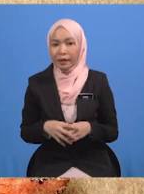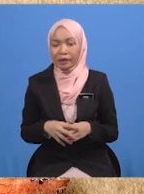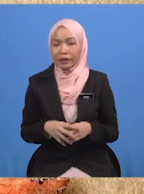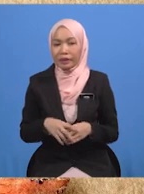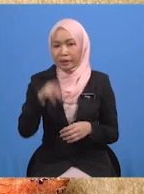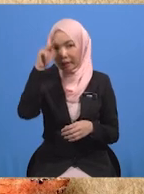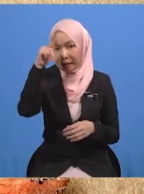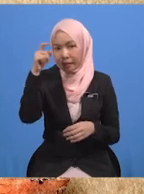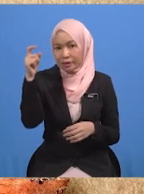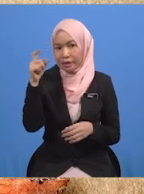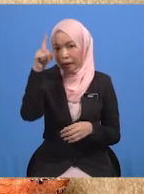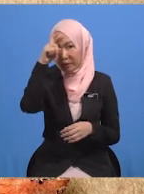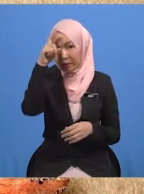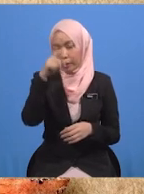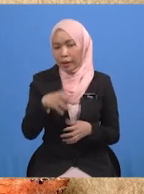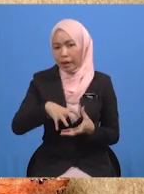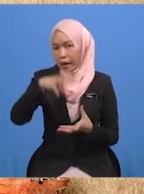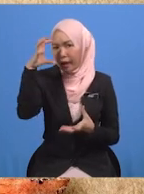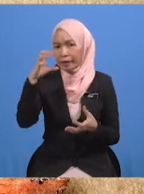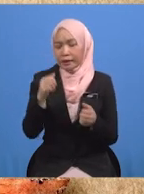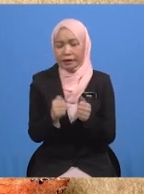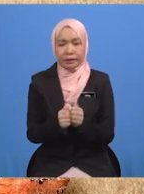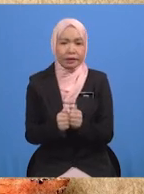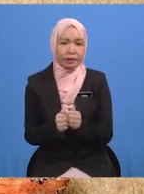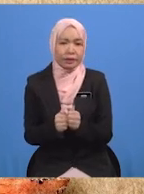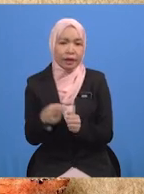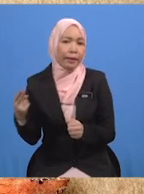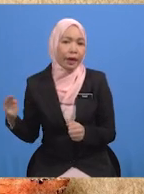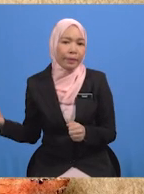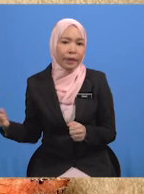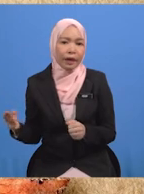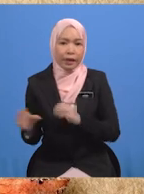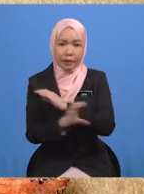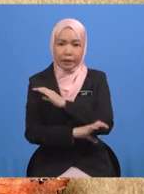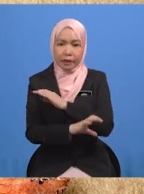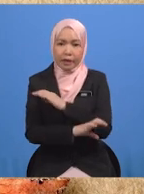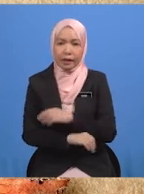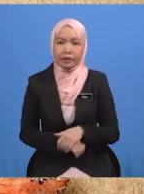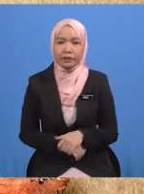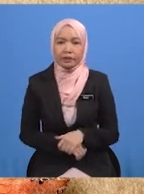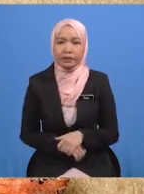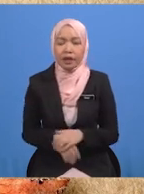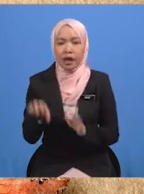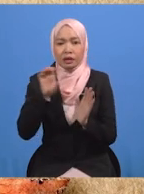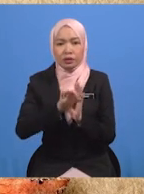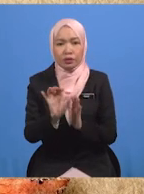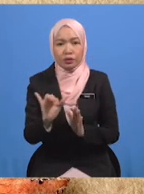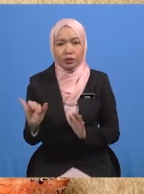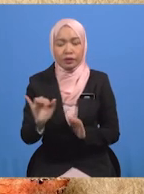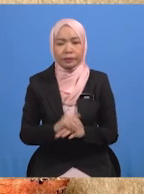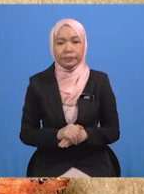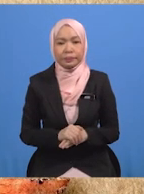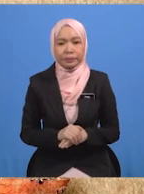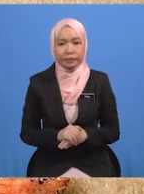dengan sumber ekonomi terutamanya petroleum. Keperluan terhadap bahan mentah secara meluas sejak